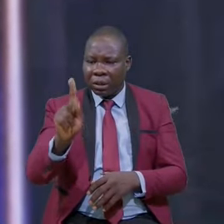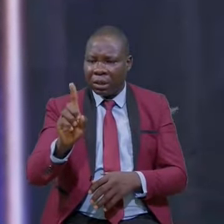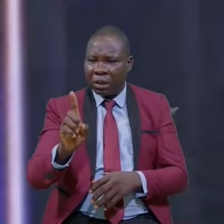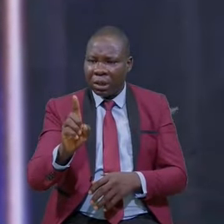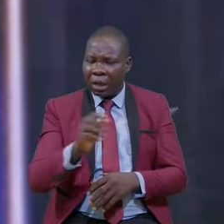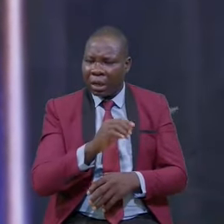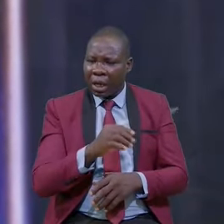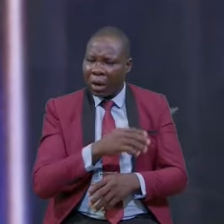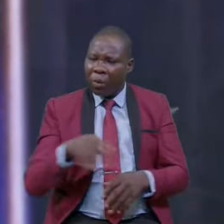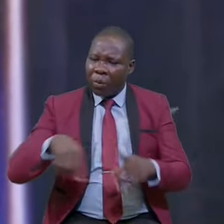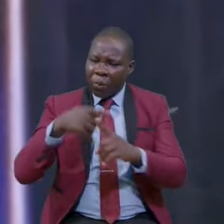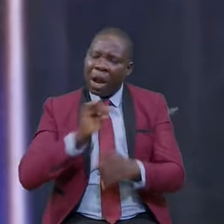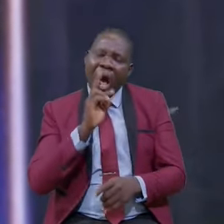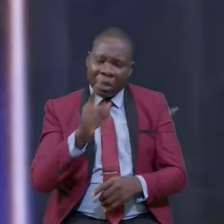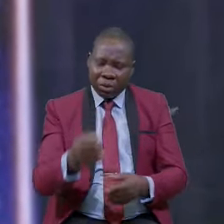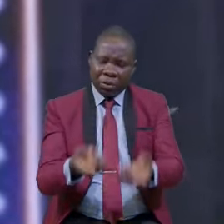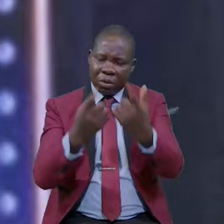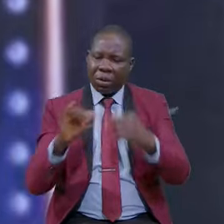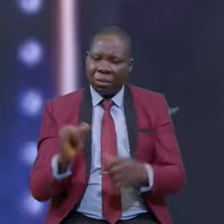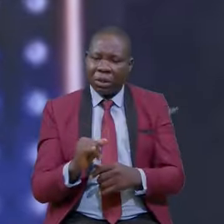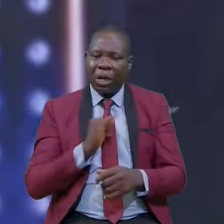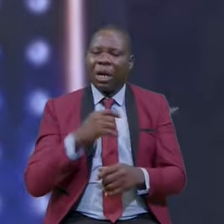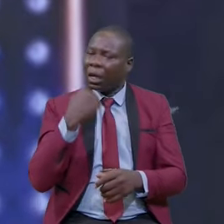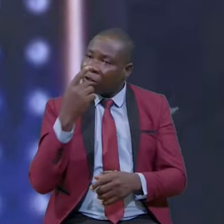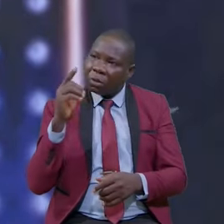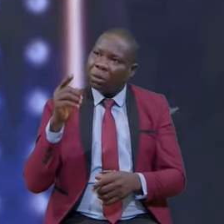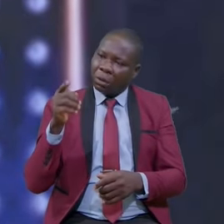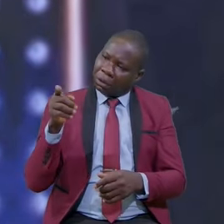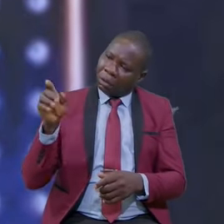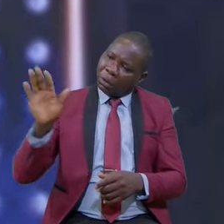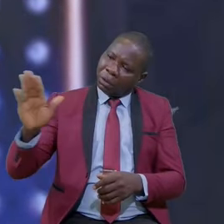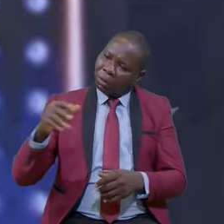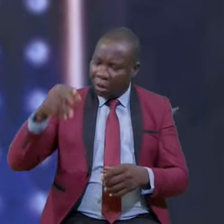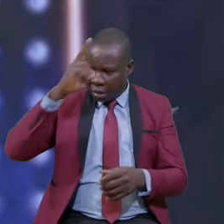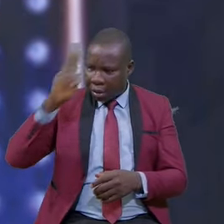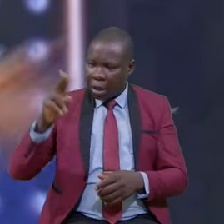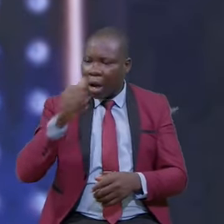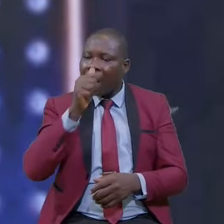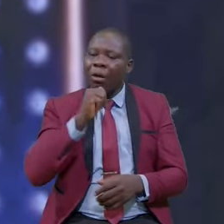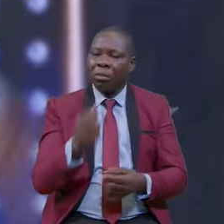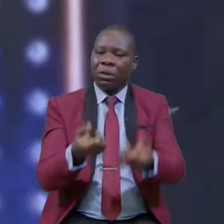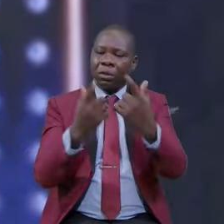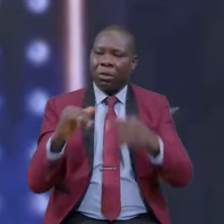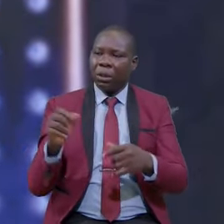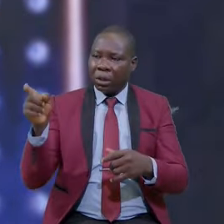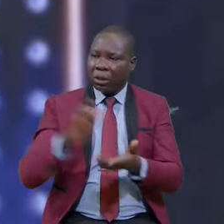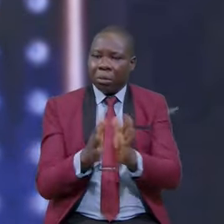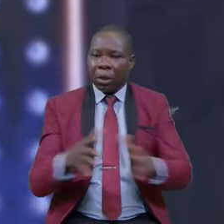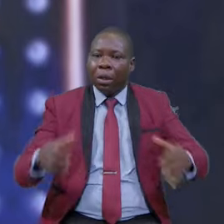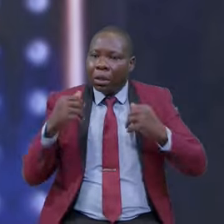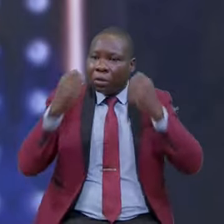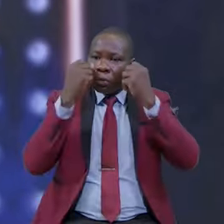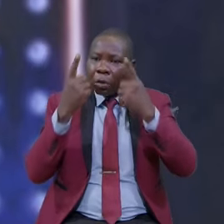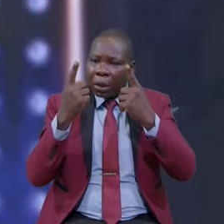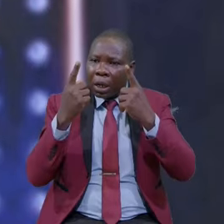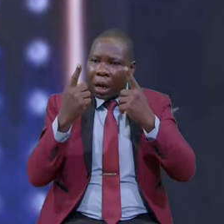jeune homme puisse avoir une opportunité comme celle-là. Et il dit, tout ce qui